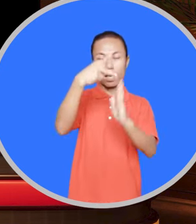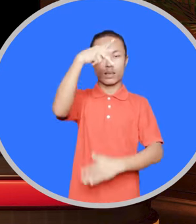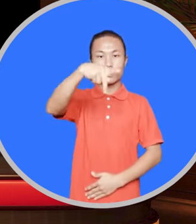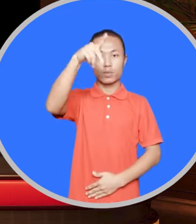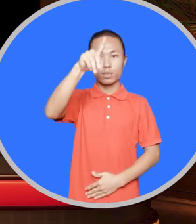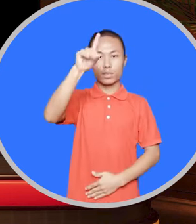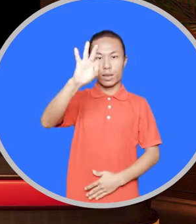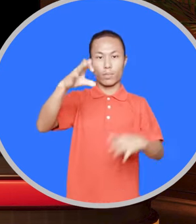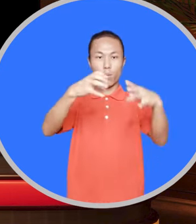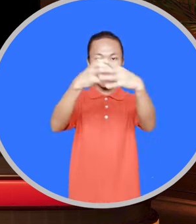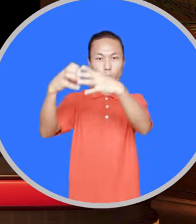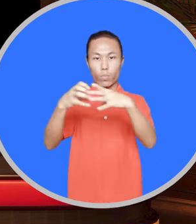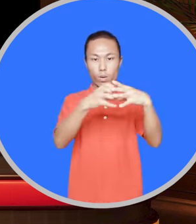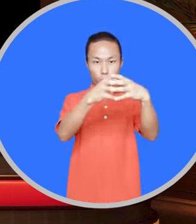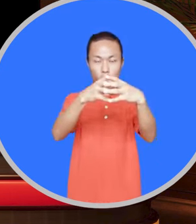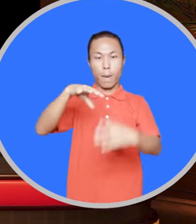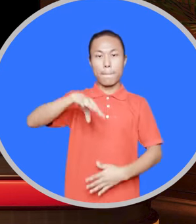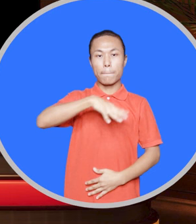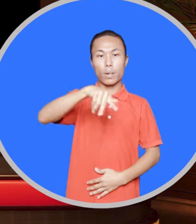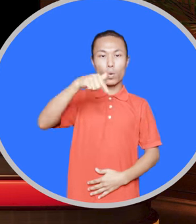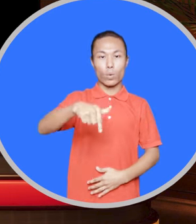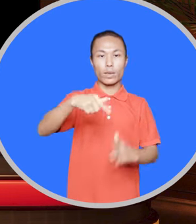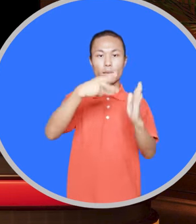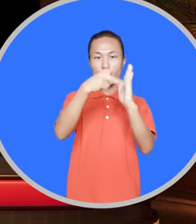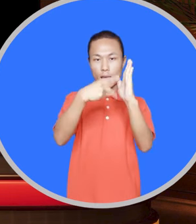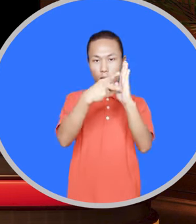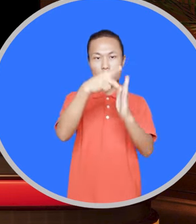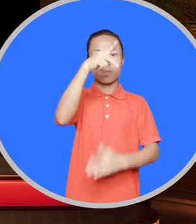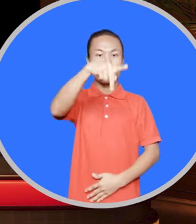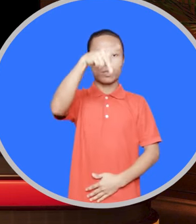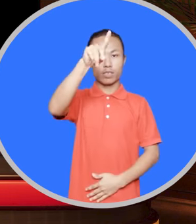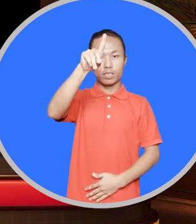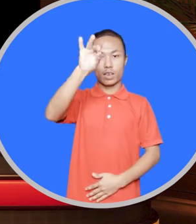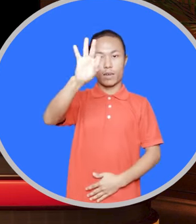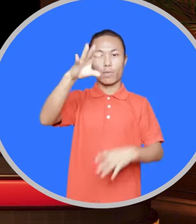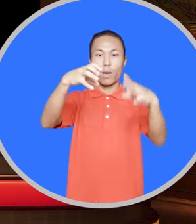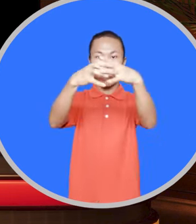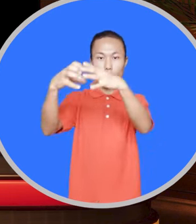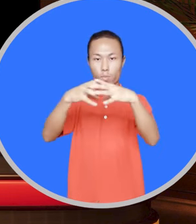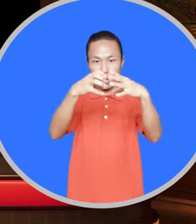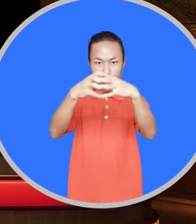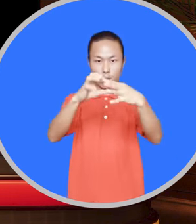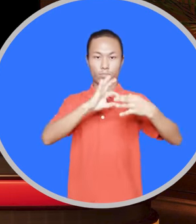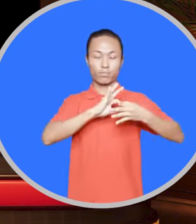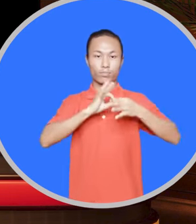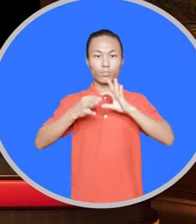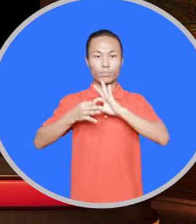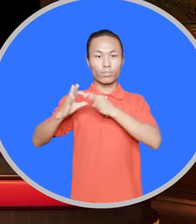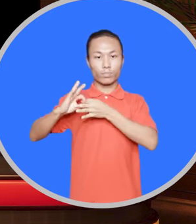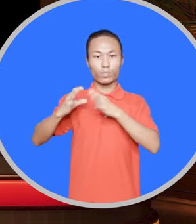1,4,5,8,11,19 တပ်ရင်းတွေကံကောခရိုင် 3,5,6,13 တပ်ရင်းများမကွေးခရိုင်အမှတ်7တပ်ရင်းနဲ့တခ